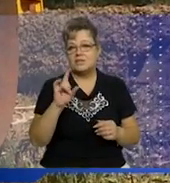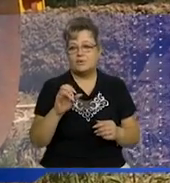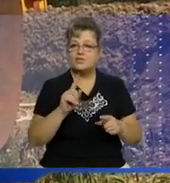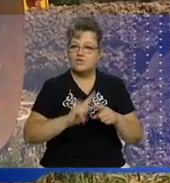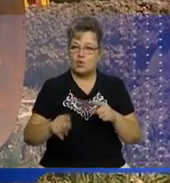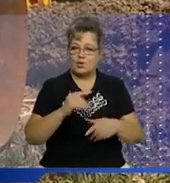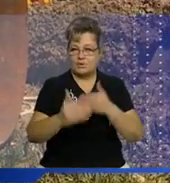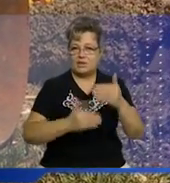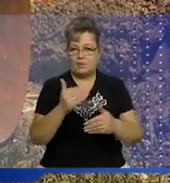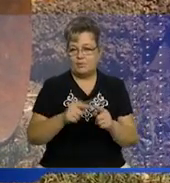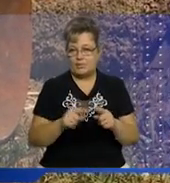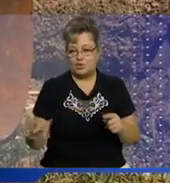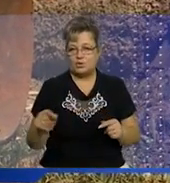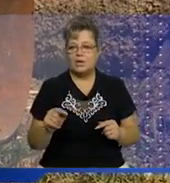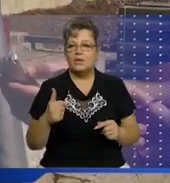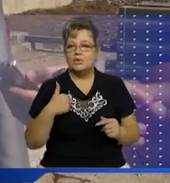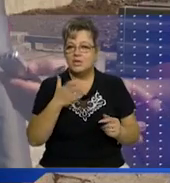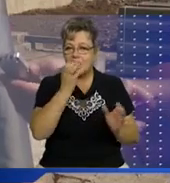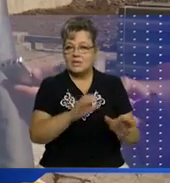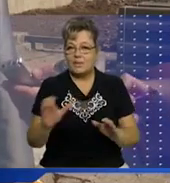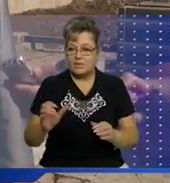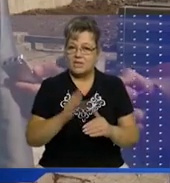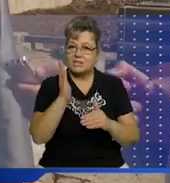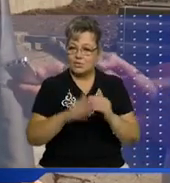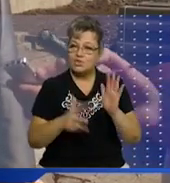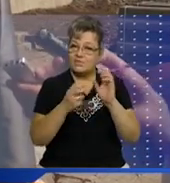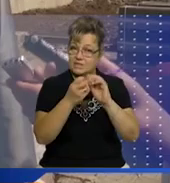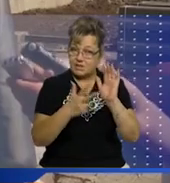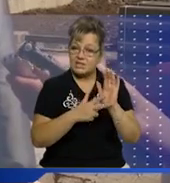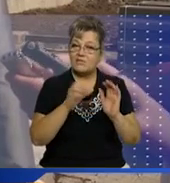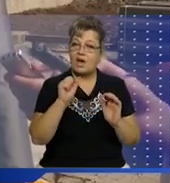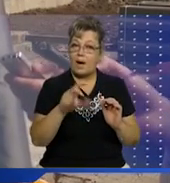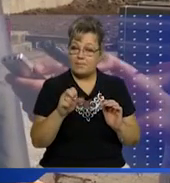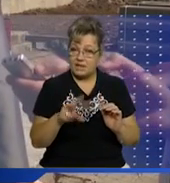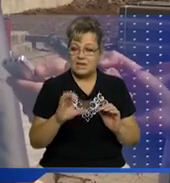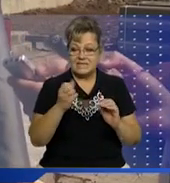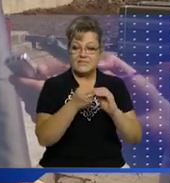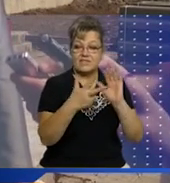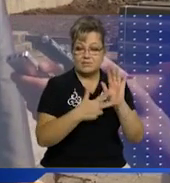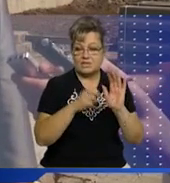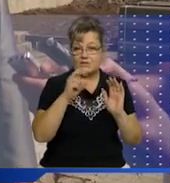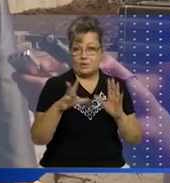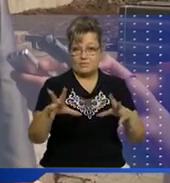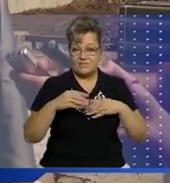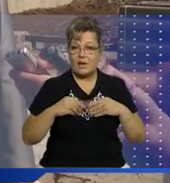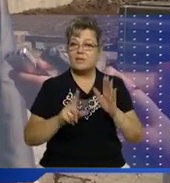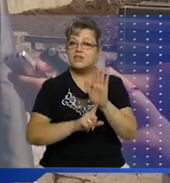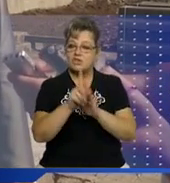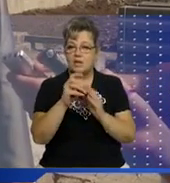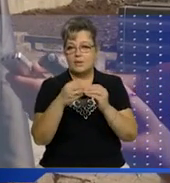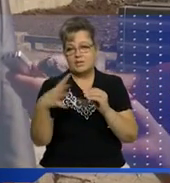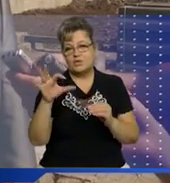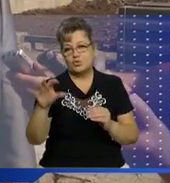Владимир Арцебашев, идет ускоренными темпами. У нас отопительный сезон закончится 18 апреля, то есть вот 18 апреля мы с